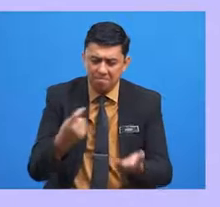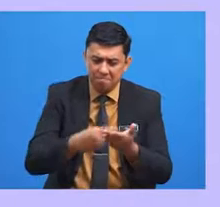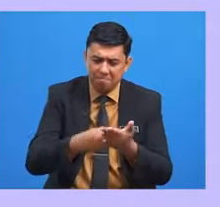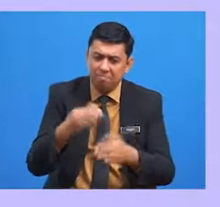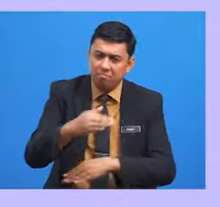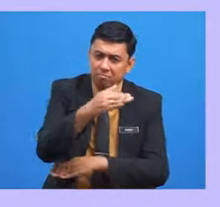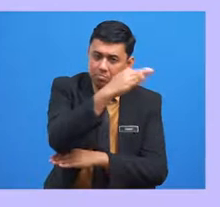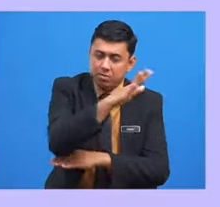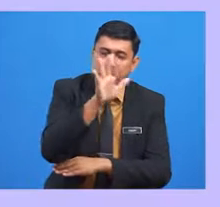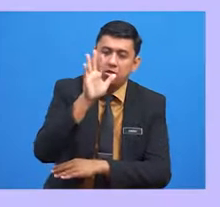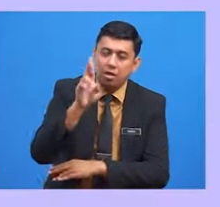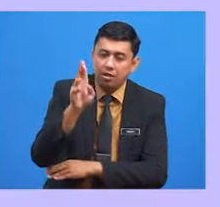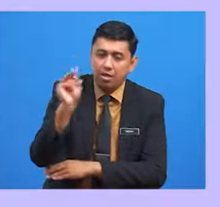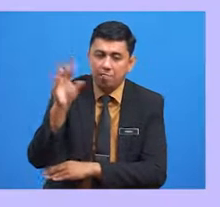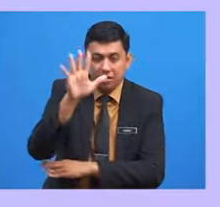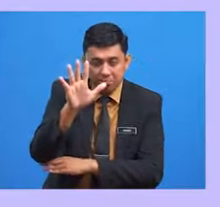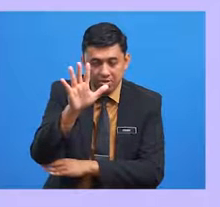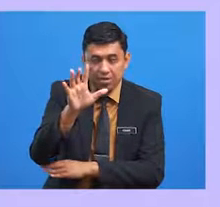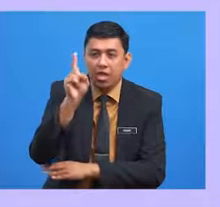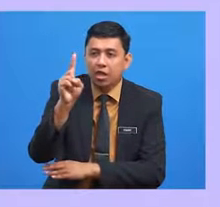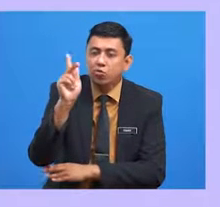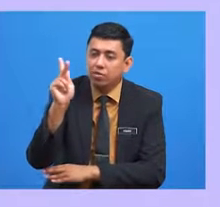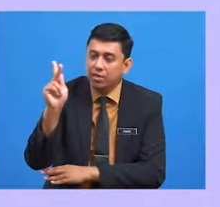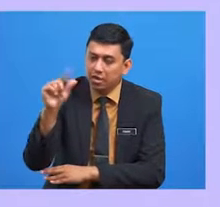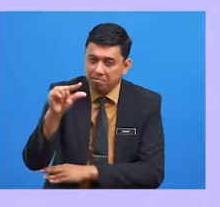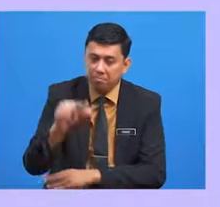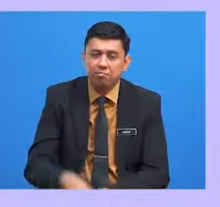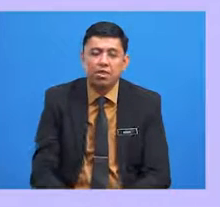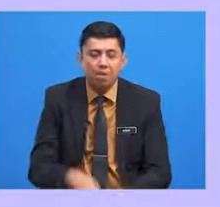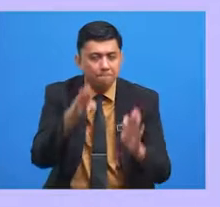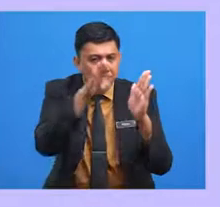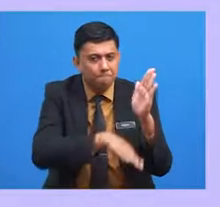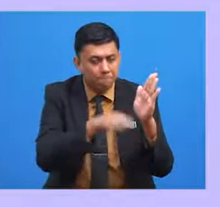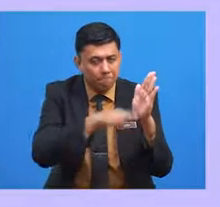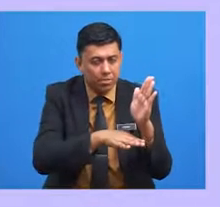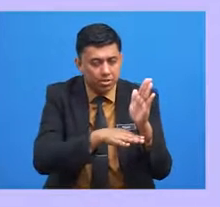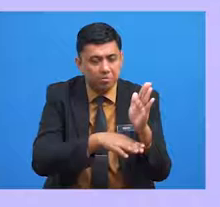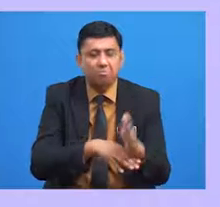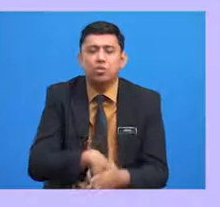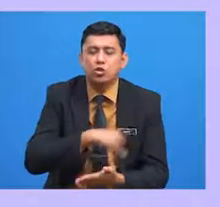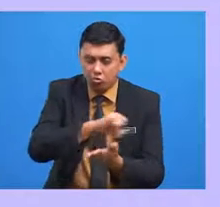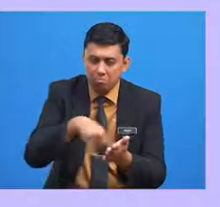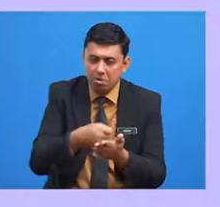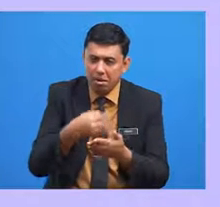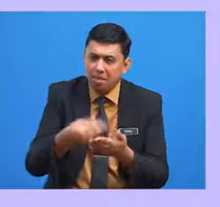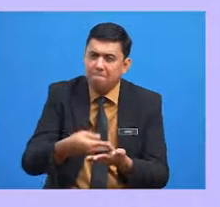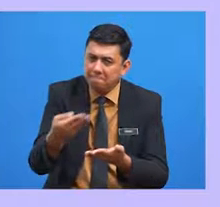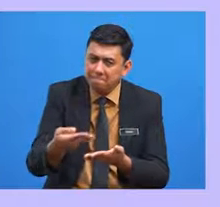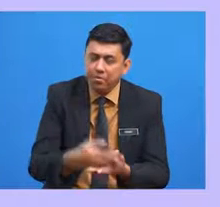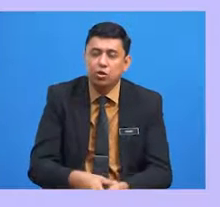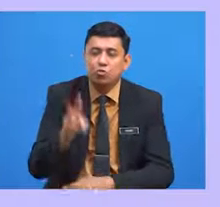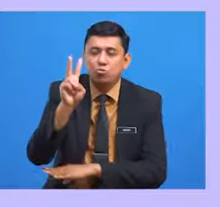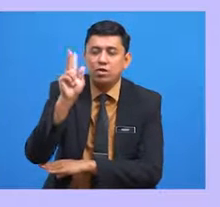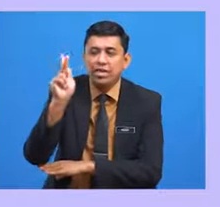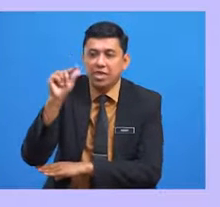kepada RM5 sekilogram. Maka Ali telah mengurangkan kuantiti permintaan durian kepada 2